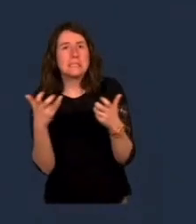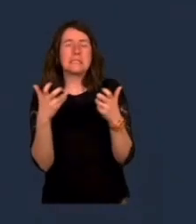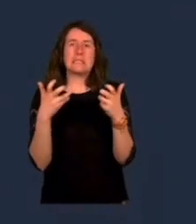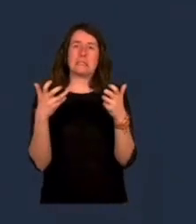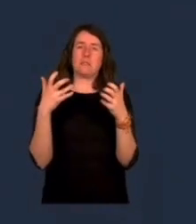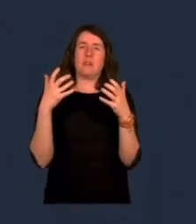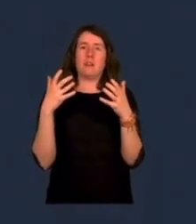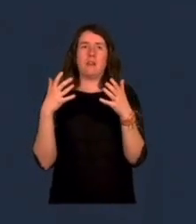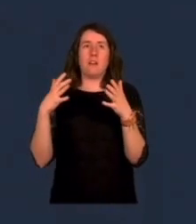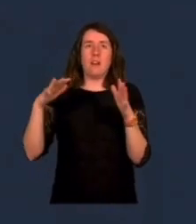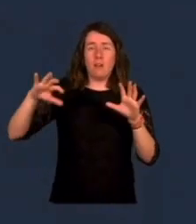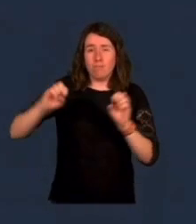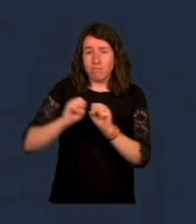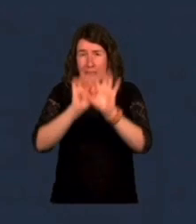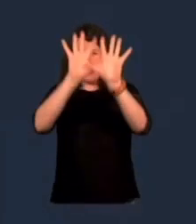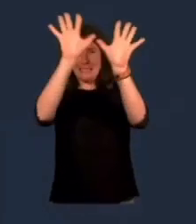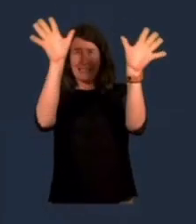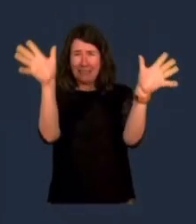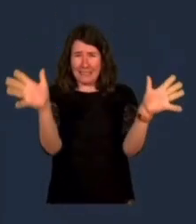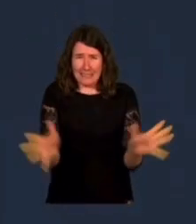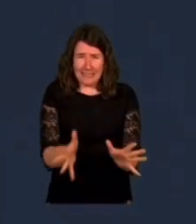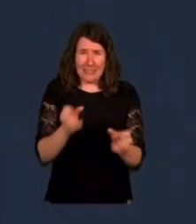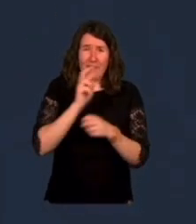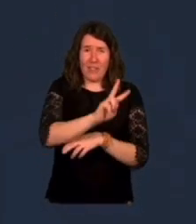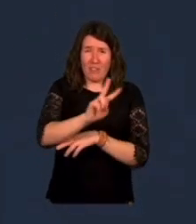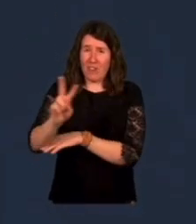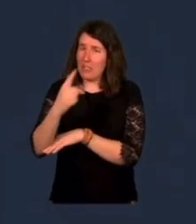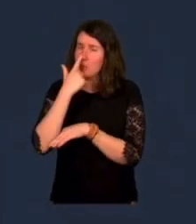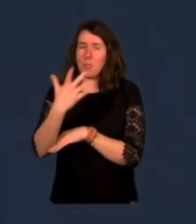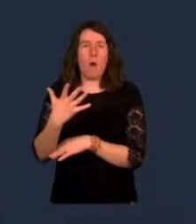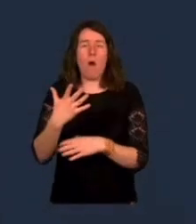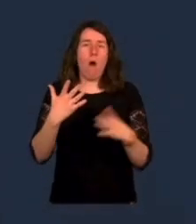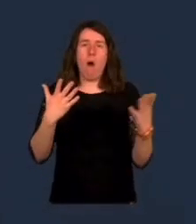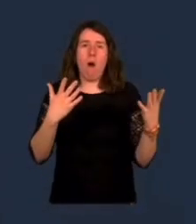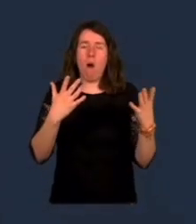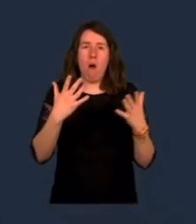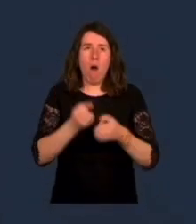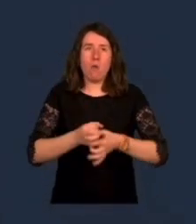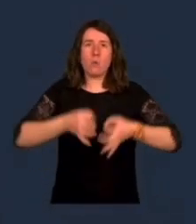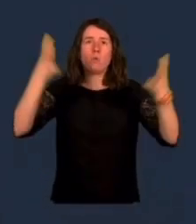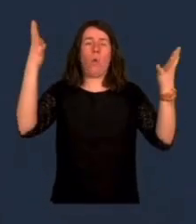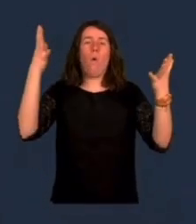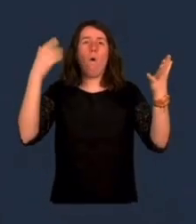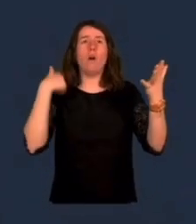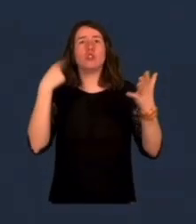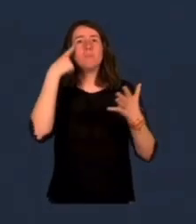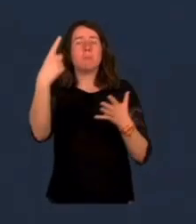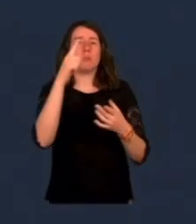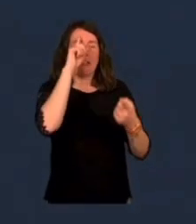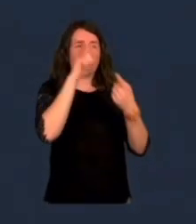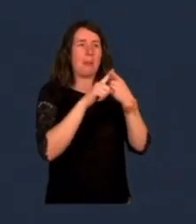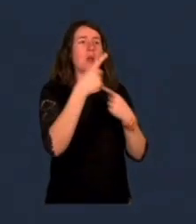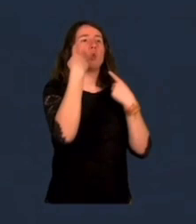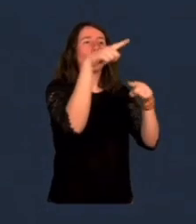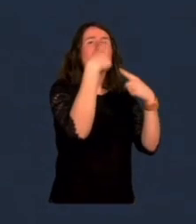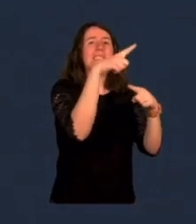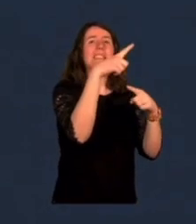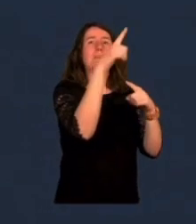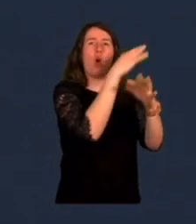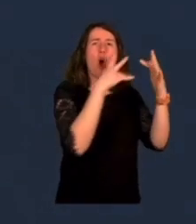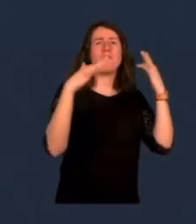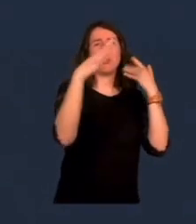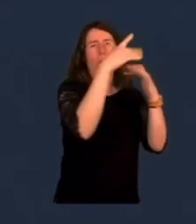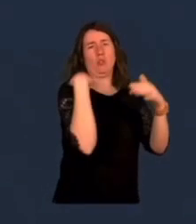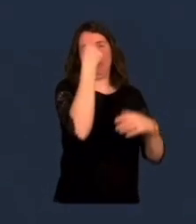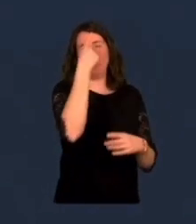est un projet démesuré. Et nous avons d'autres priorités en matière d'environnement et de tourisme. Car si les